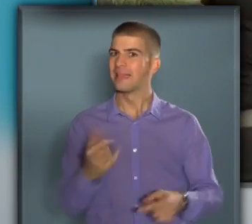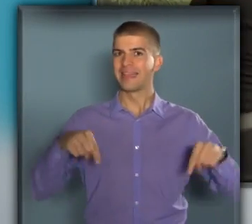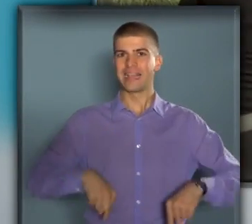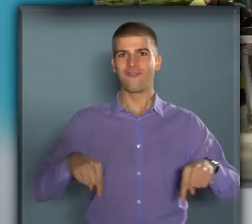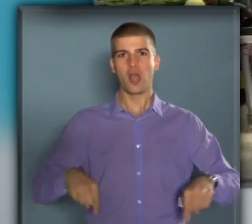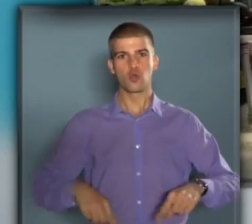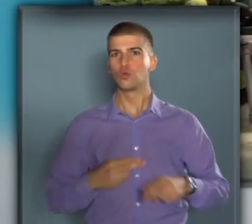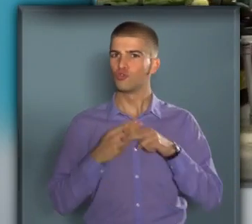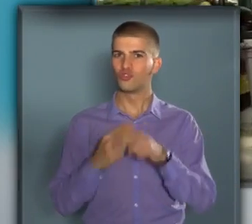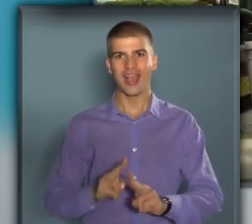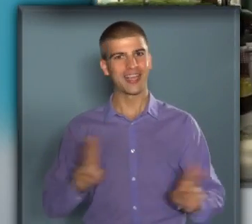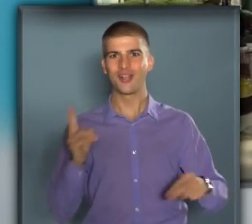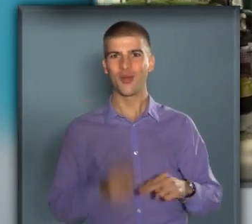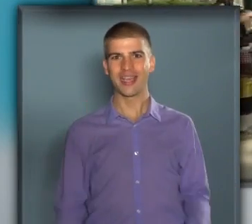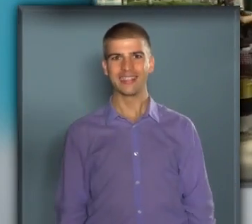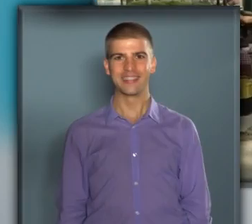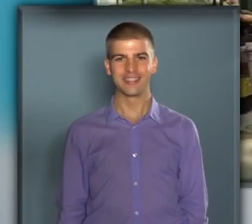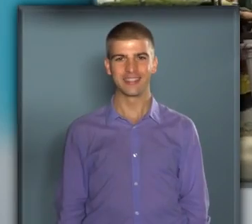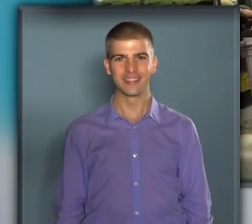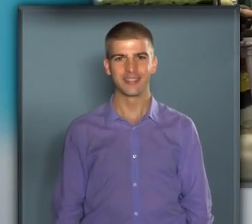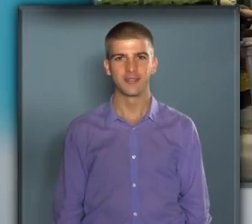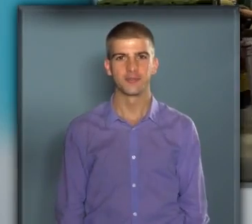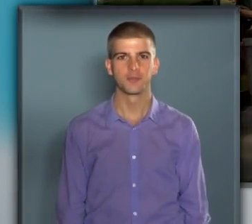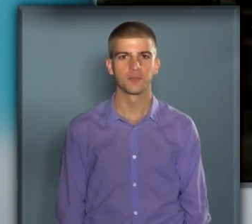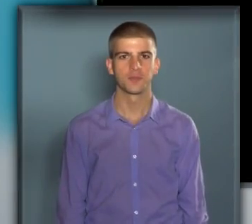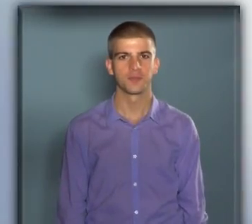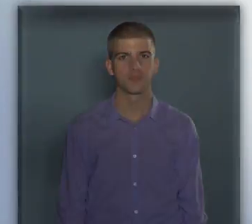nokedlét, úgyhogy mindig itt vagyunk, segítőkészek vagyunk.